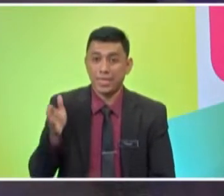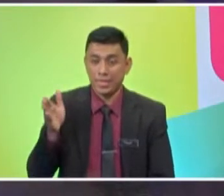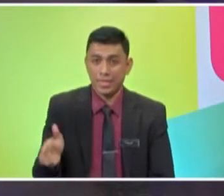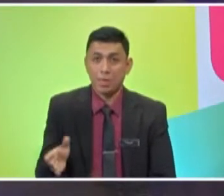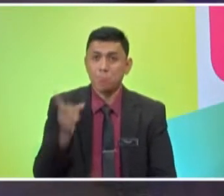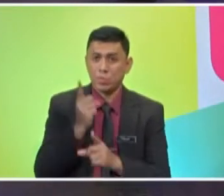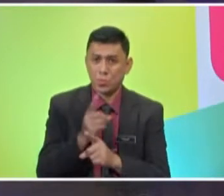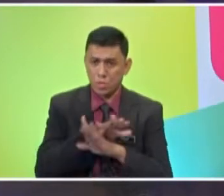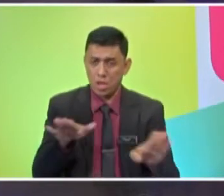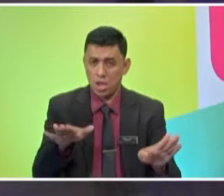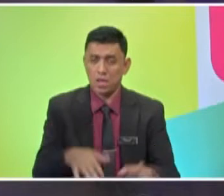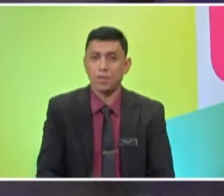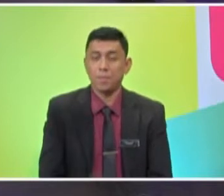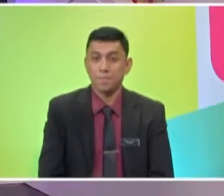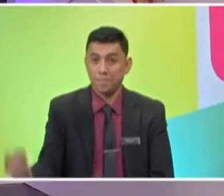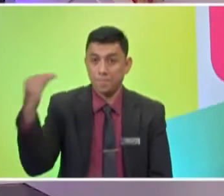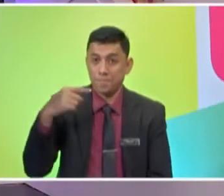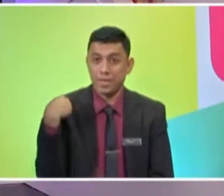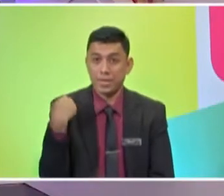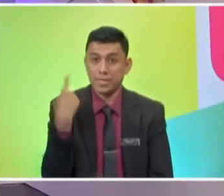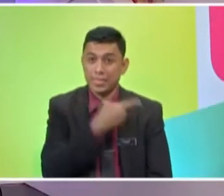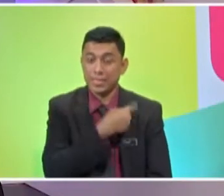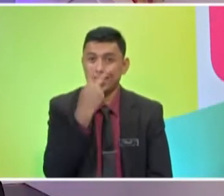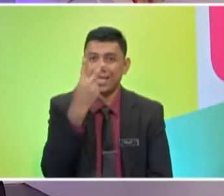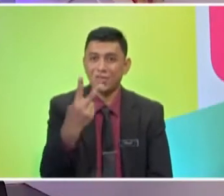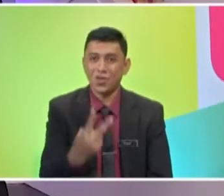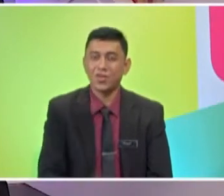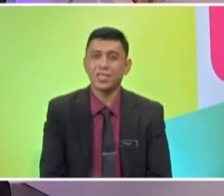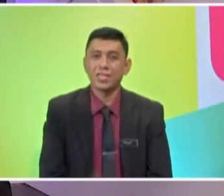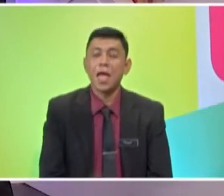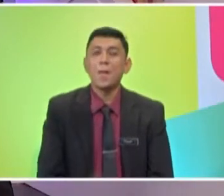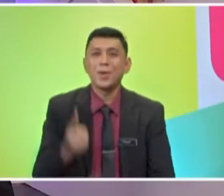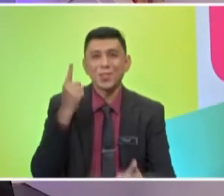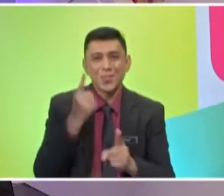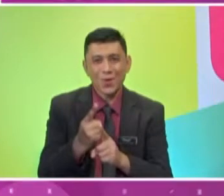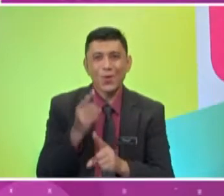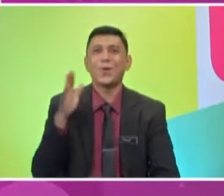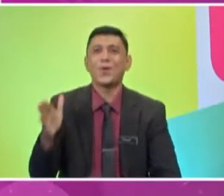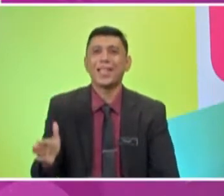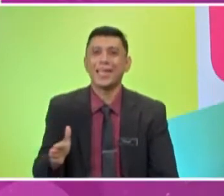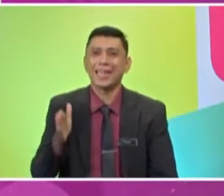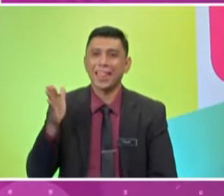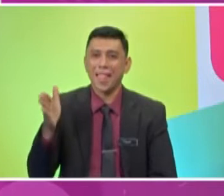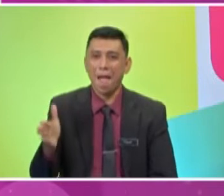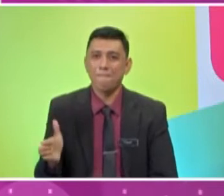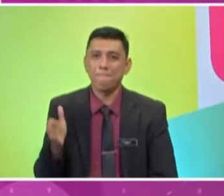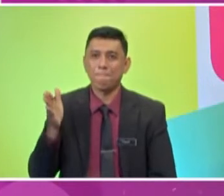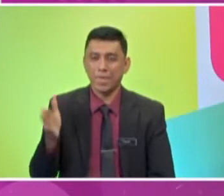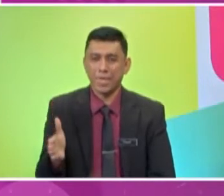tak? Mari kita tengok kereta api ke bukan. Betul.